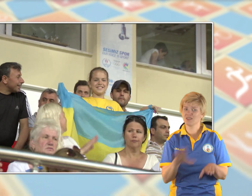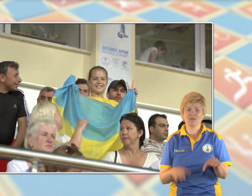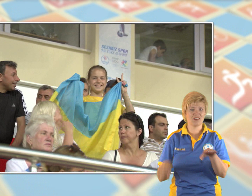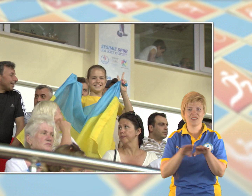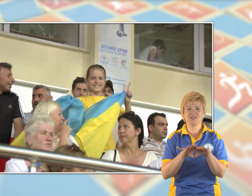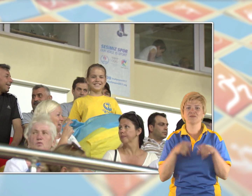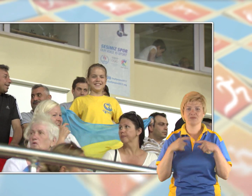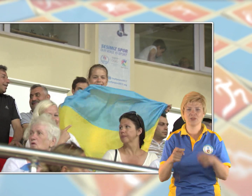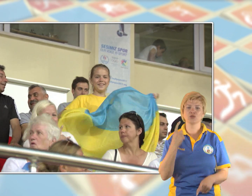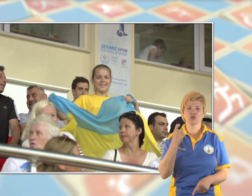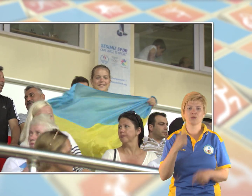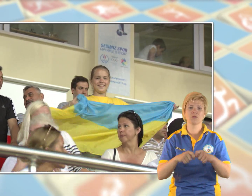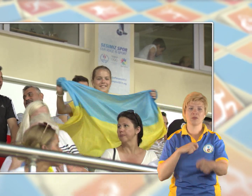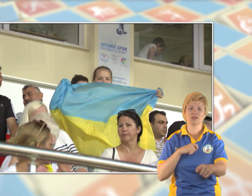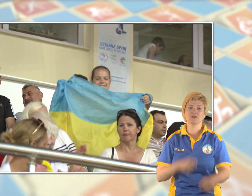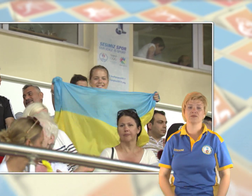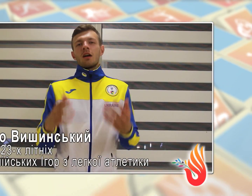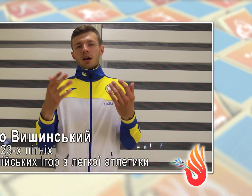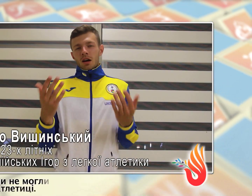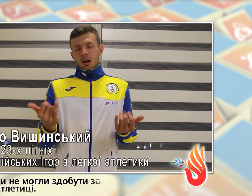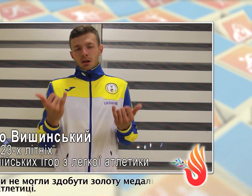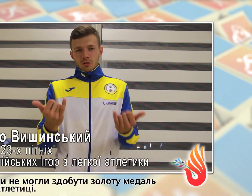рівних у бігові на 100 метрів.